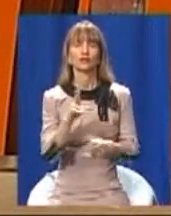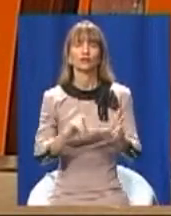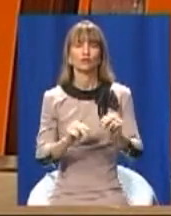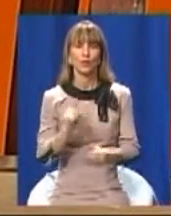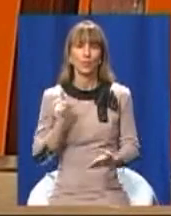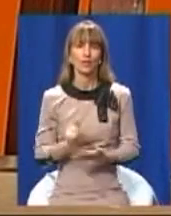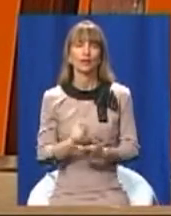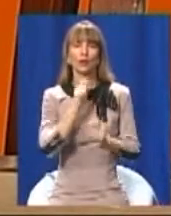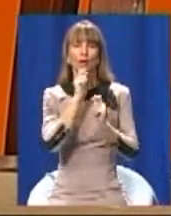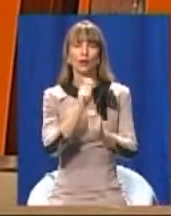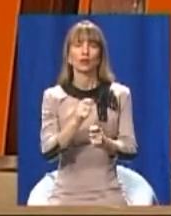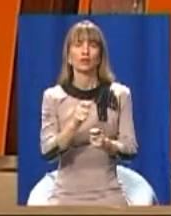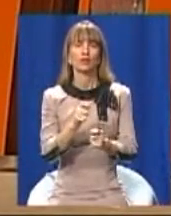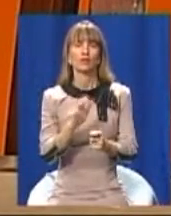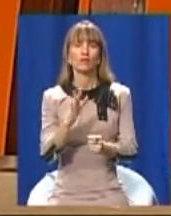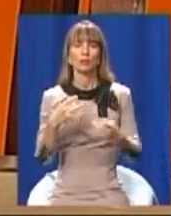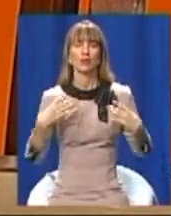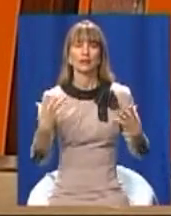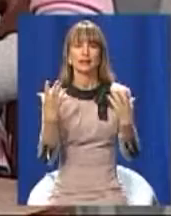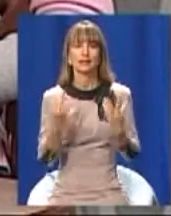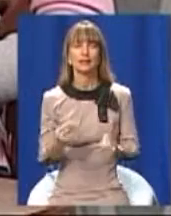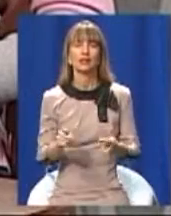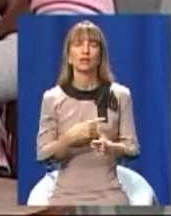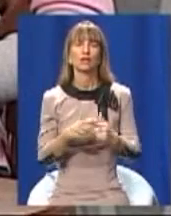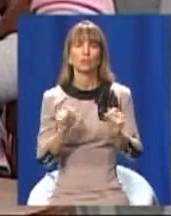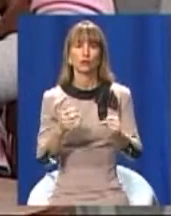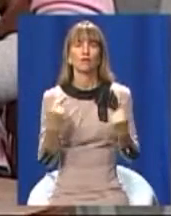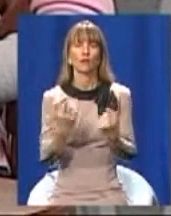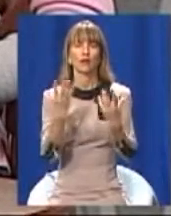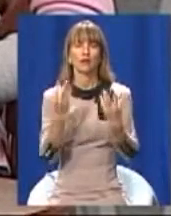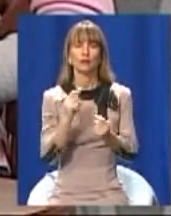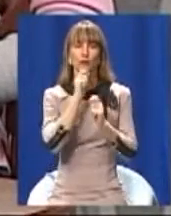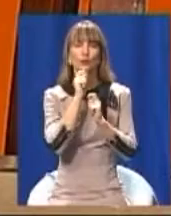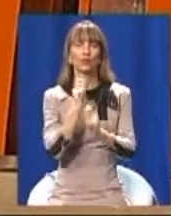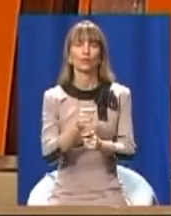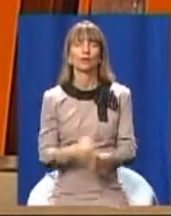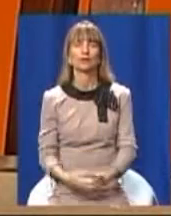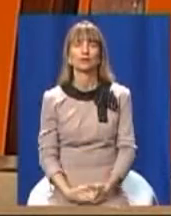а обов'язково дарувати подарунки у святкові дні? Чи можна просто в звичайний день їх подарувати?